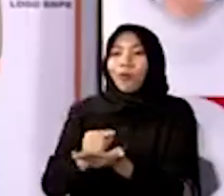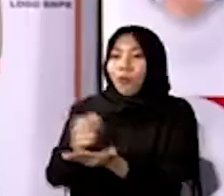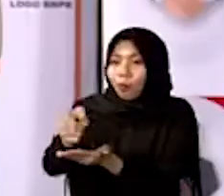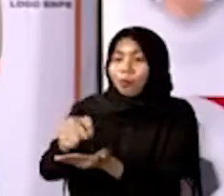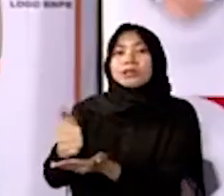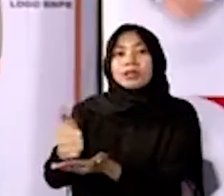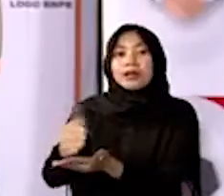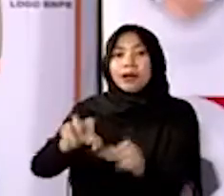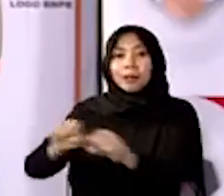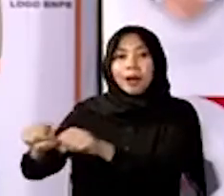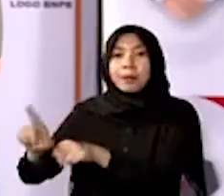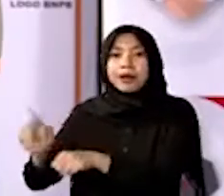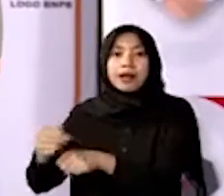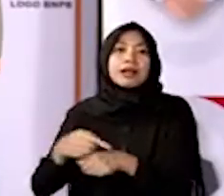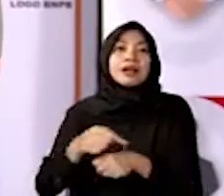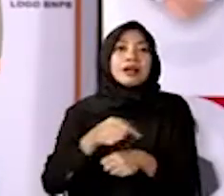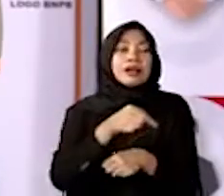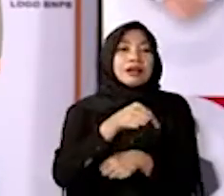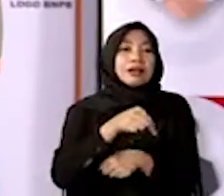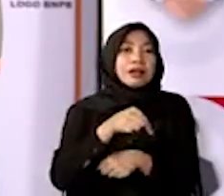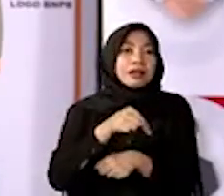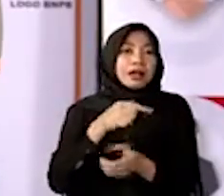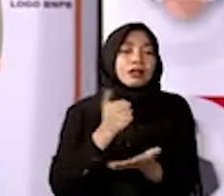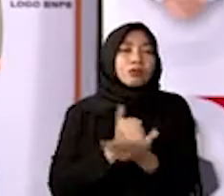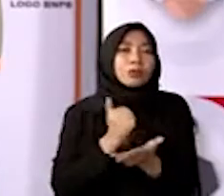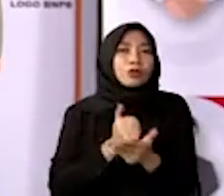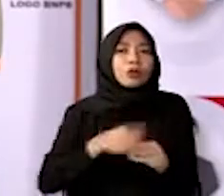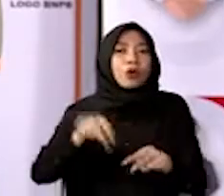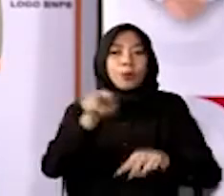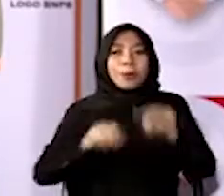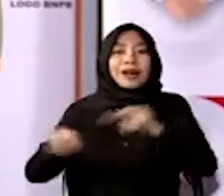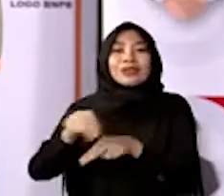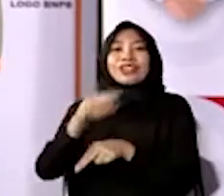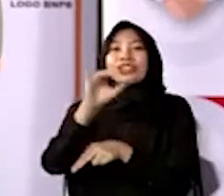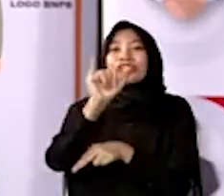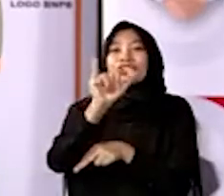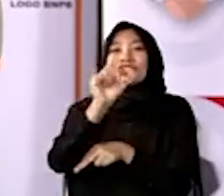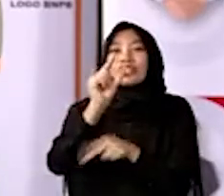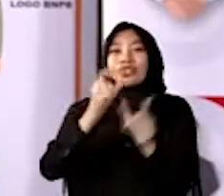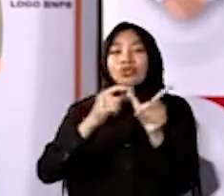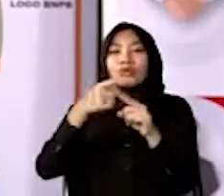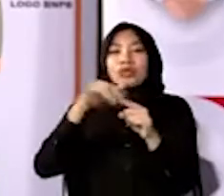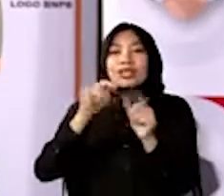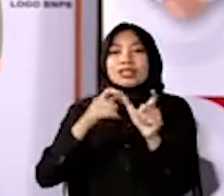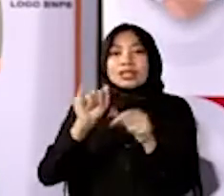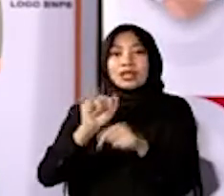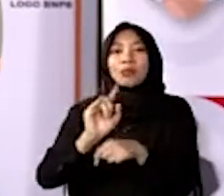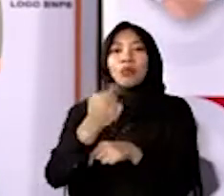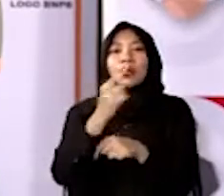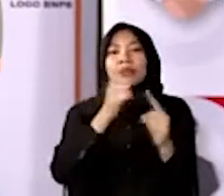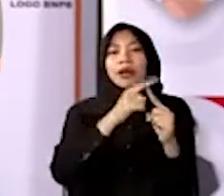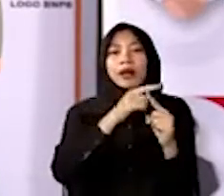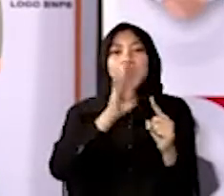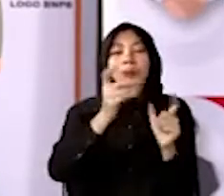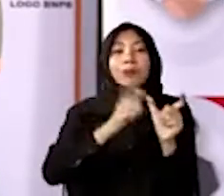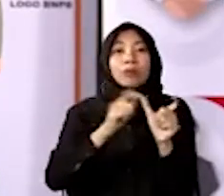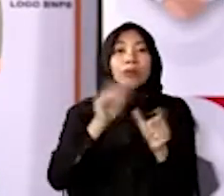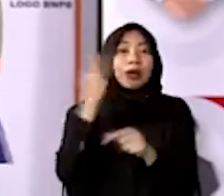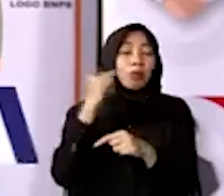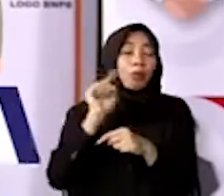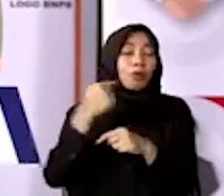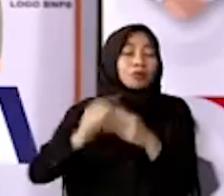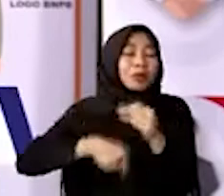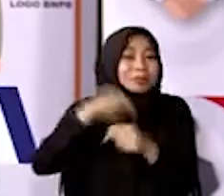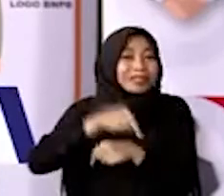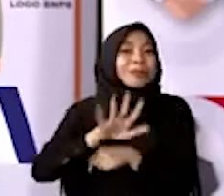baik sebenarnya kita Saya ingin menyampaikan operasi yustisi ini kan kita mulai sejak tanggal 14 September yang lalu